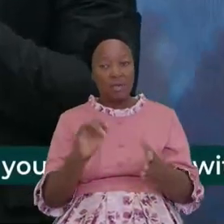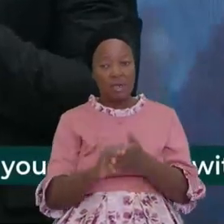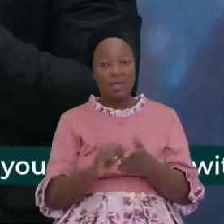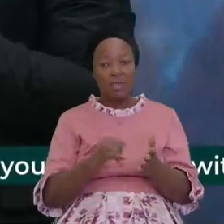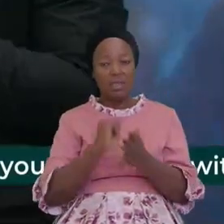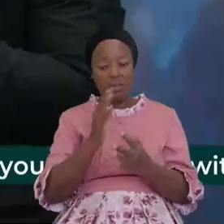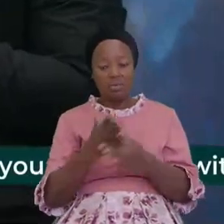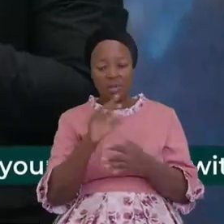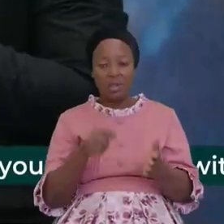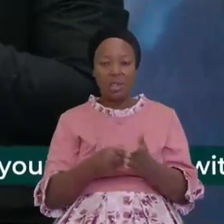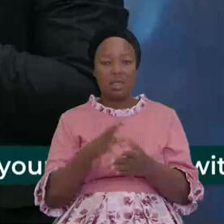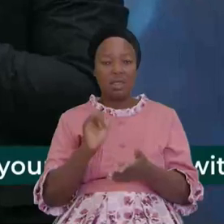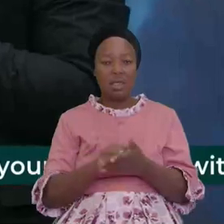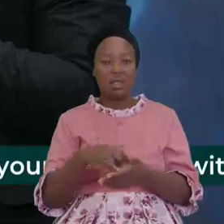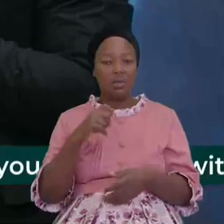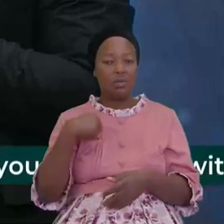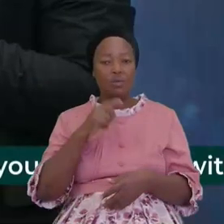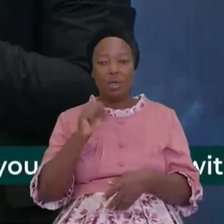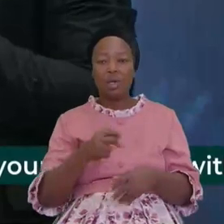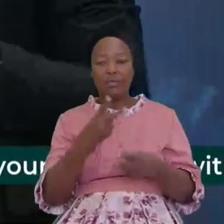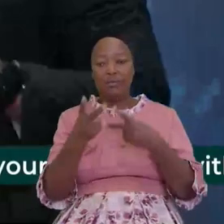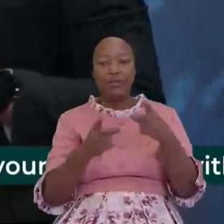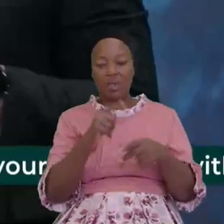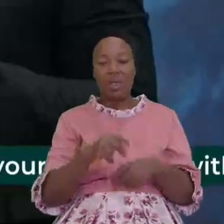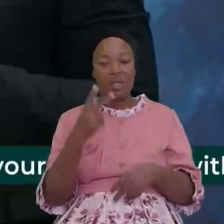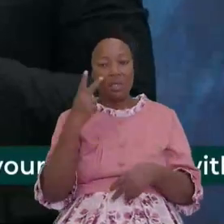that we'll be able to be in touch with you.